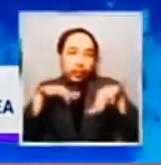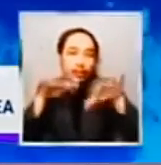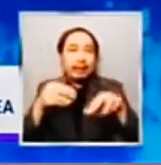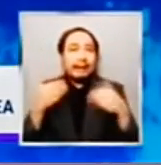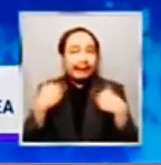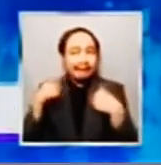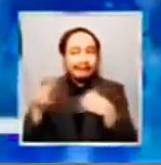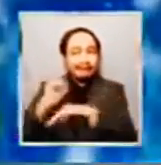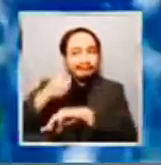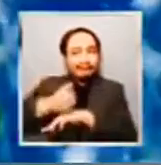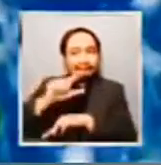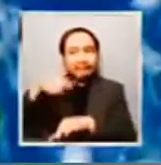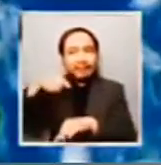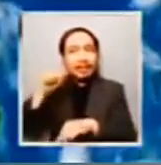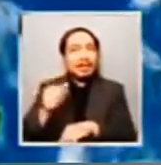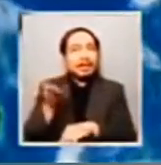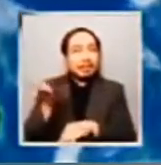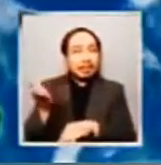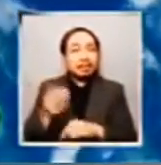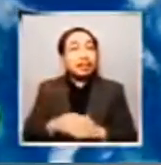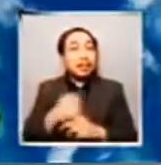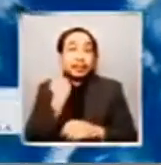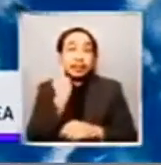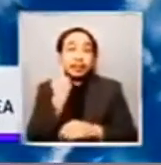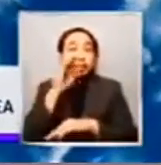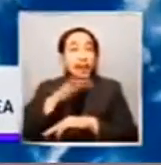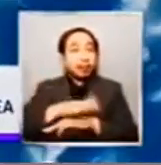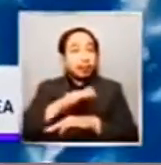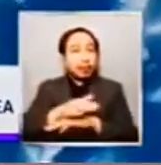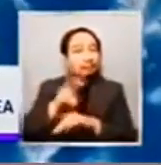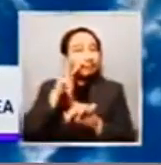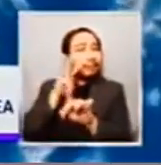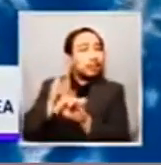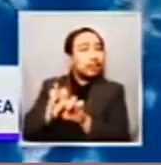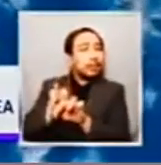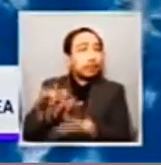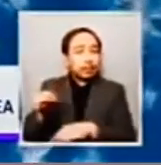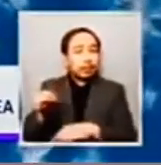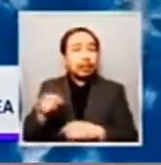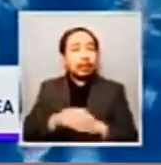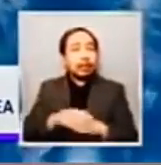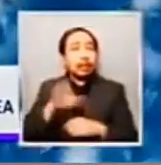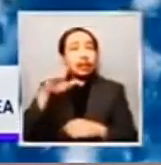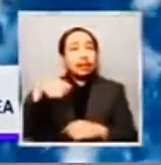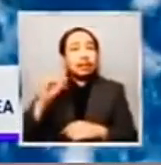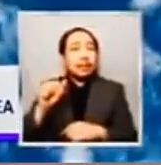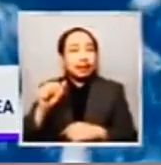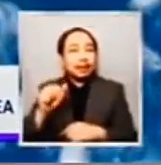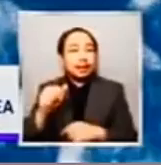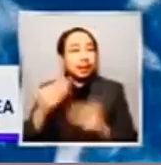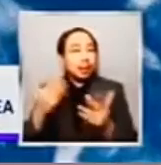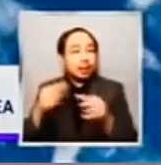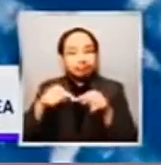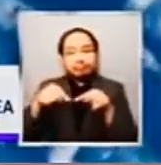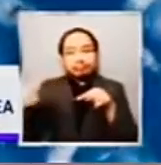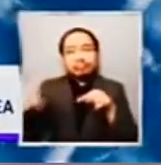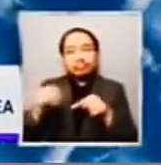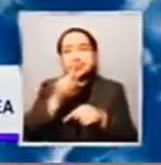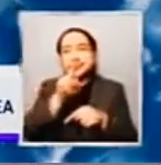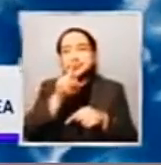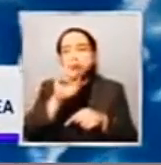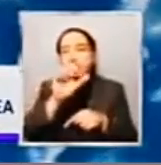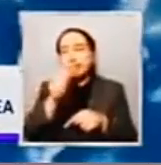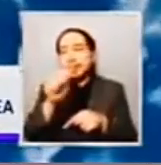ating binabantayan. At kanina ng hapon, nakita po yung low pressure area na yan sa layo na lamang 210